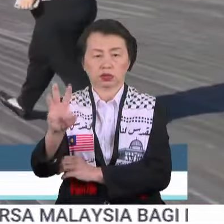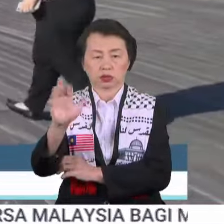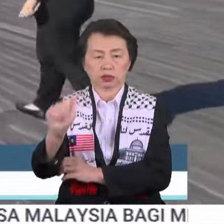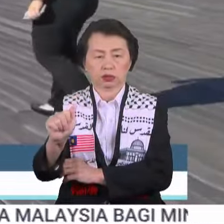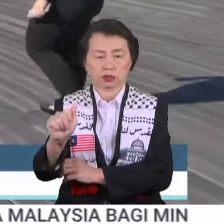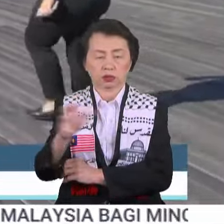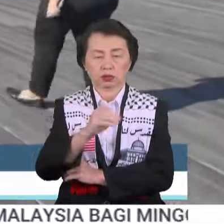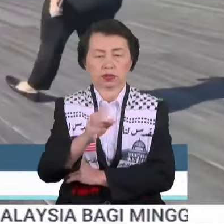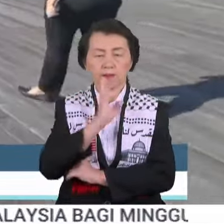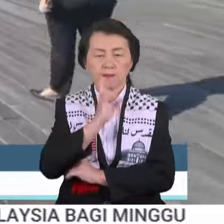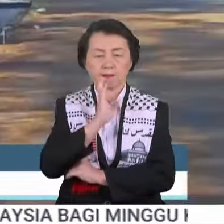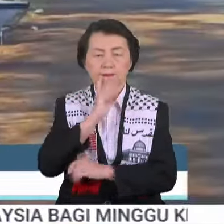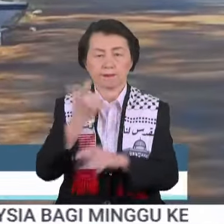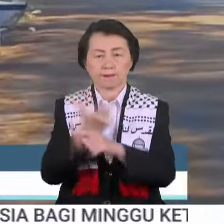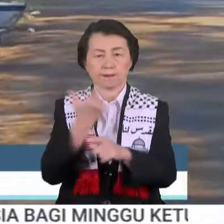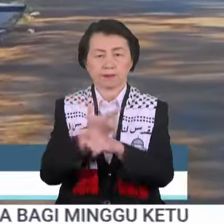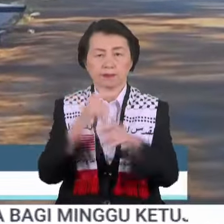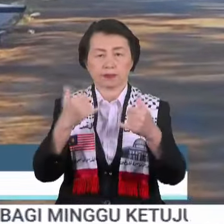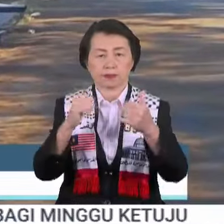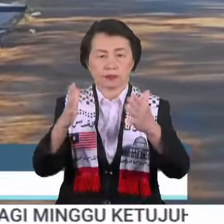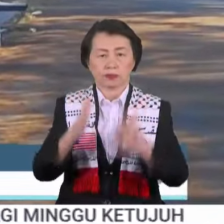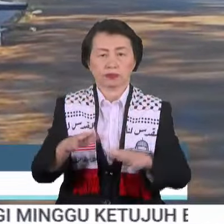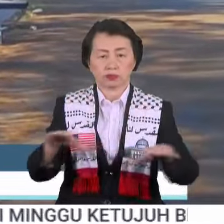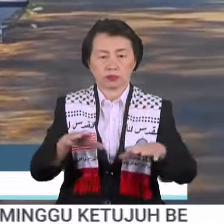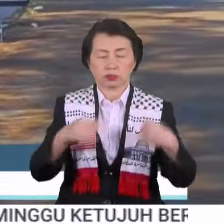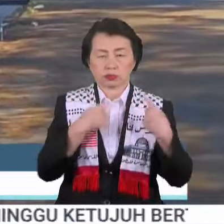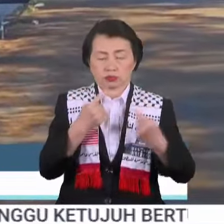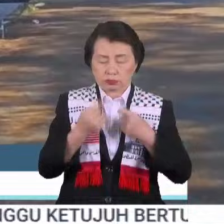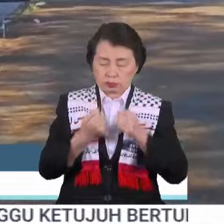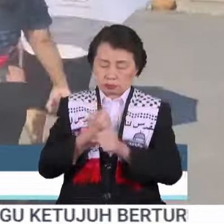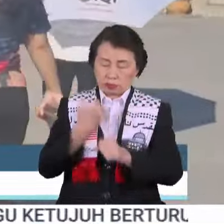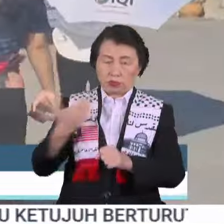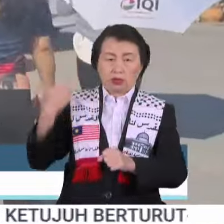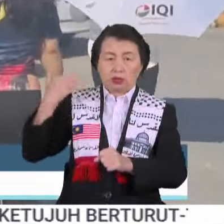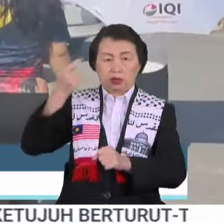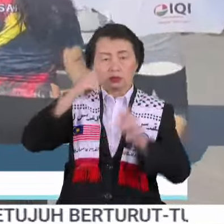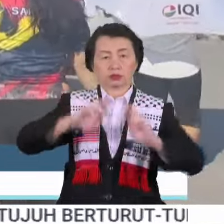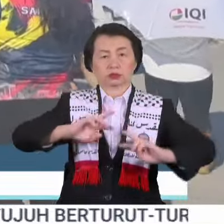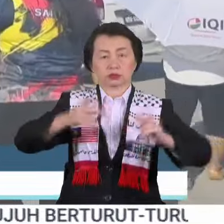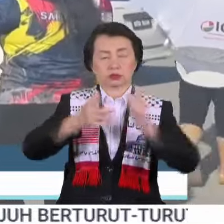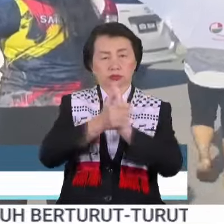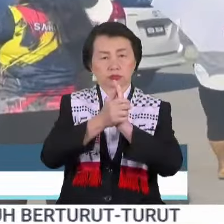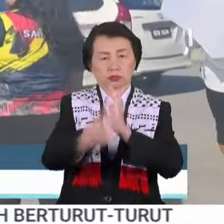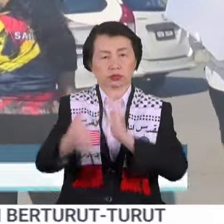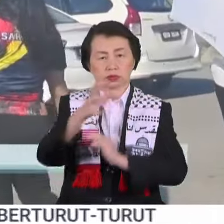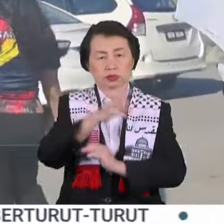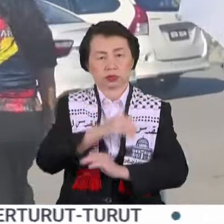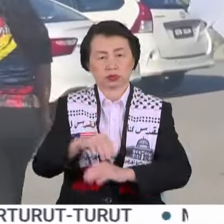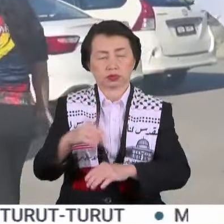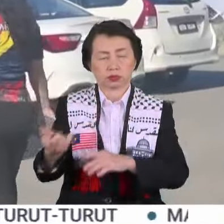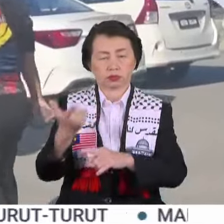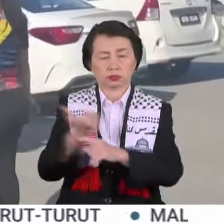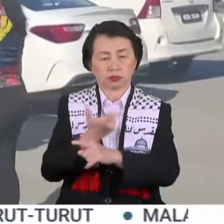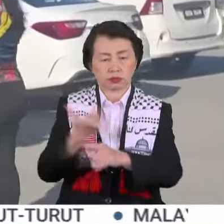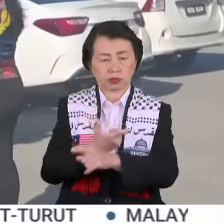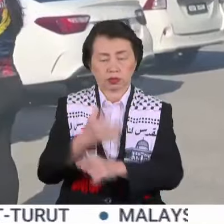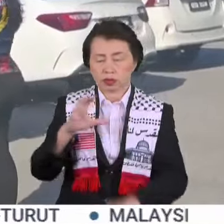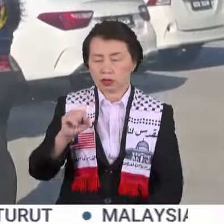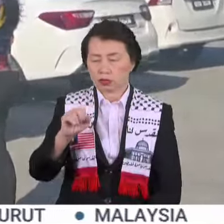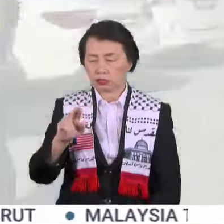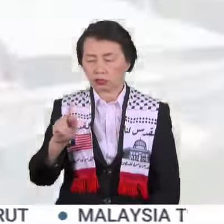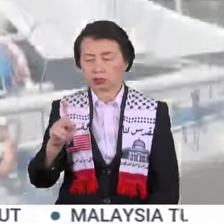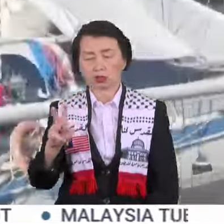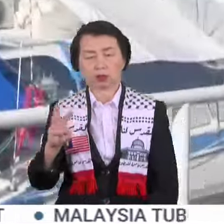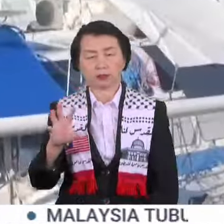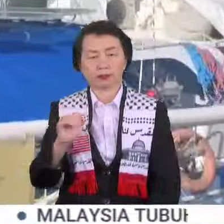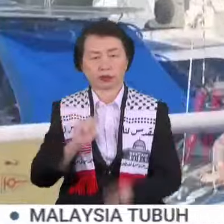Miri. Tambahnya, latihan atlet juga dilaksanakan sejak tahun lepas bagi meningkatkan kemahiran dan keyakinan mereka. Sukma